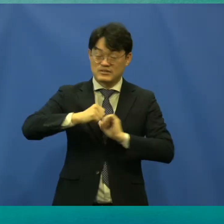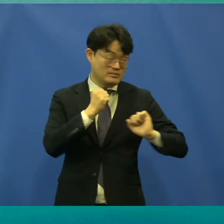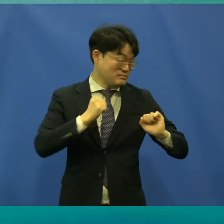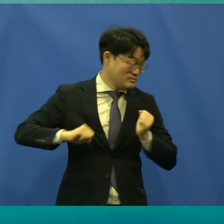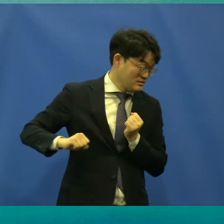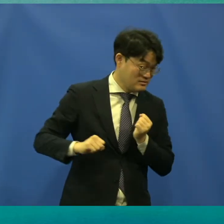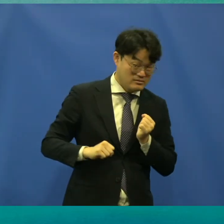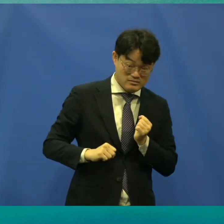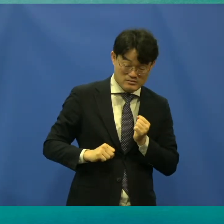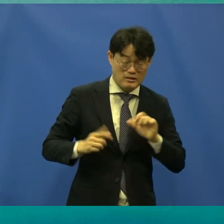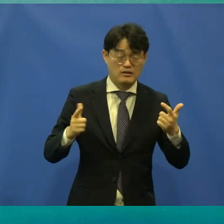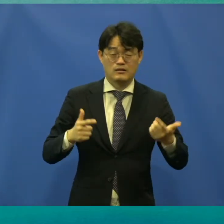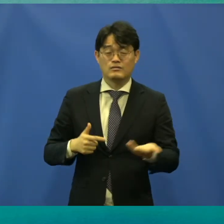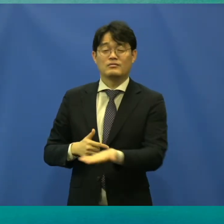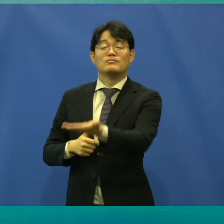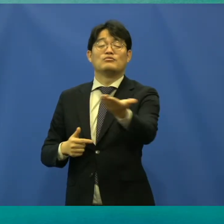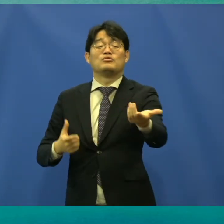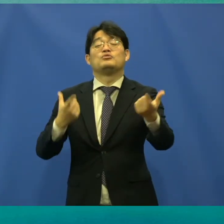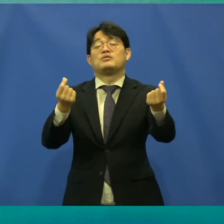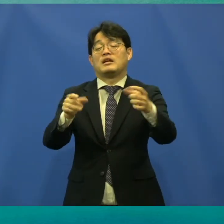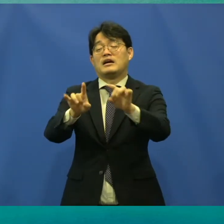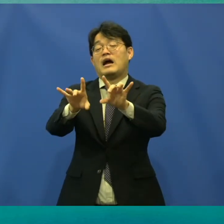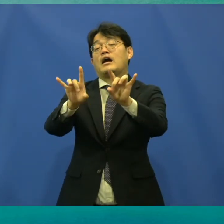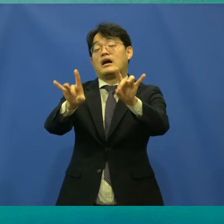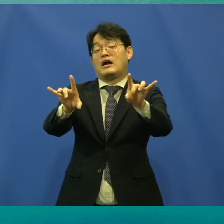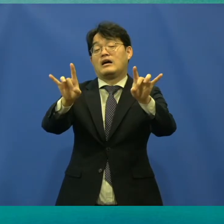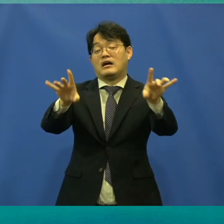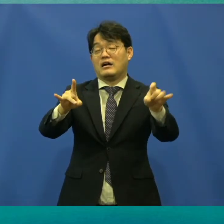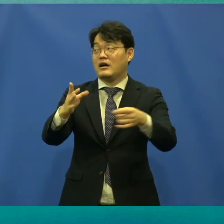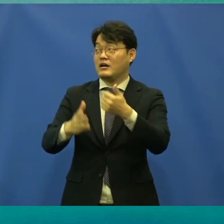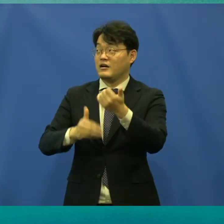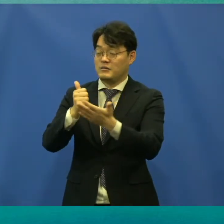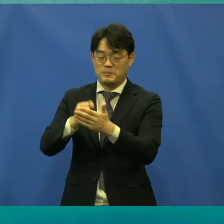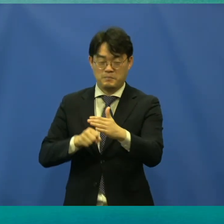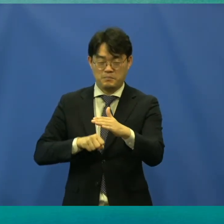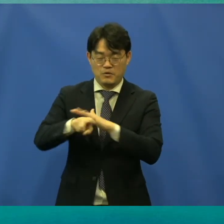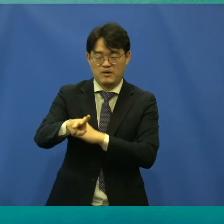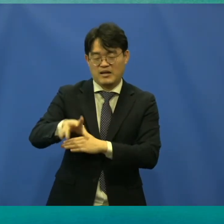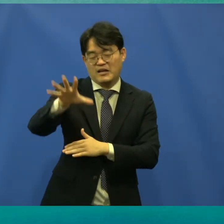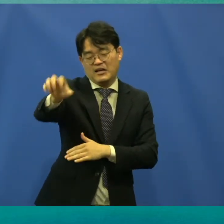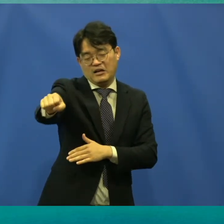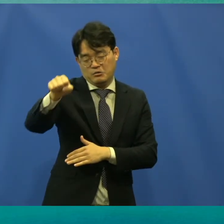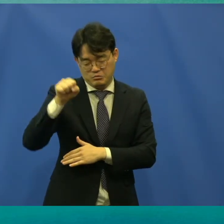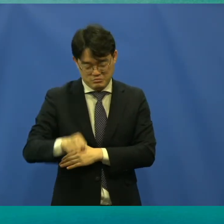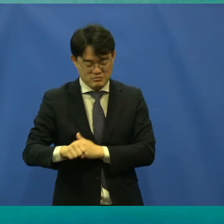많이 쓰셔야 돼요. 여러분, 하나님은 자비로우신 분이십니다.